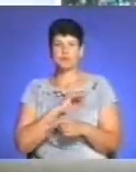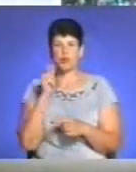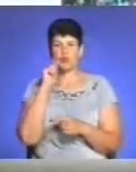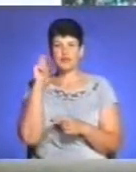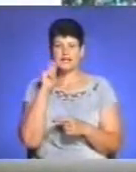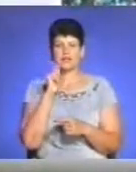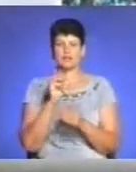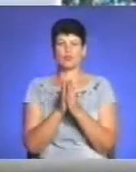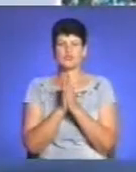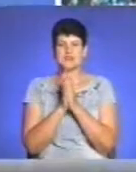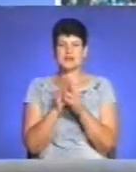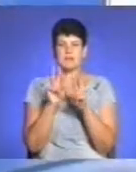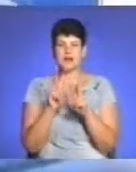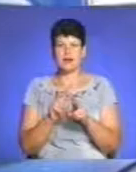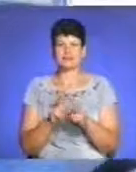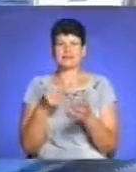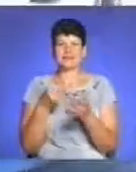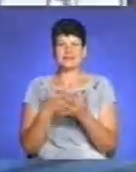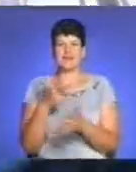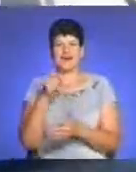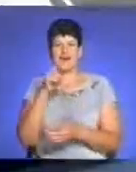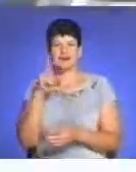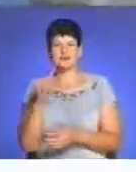на газ та електроенергію.